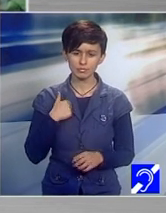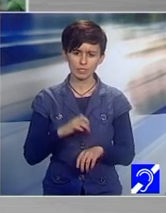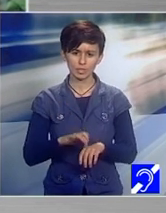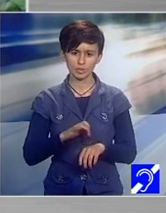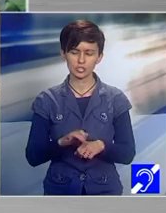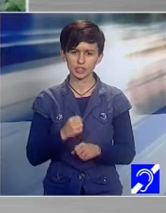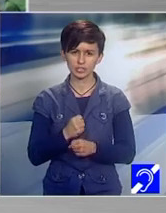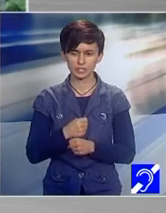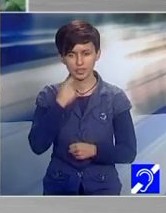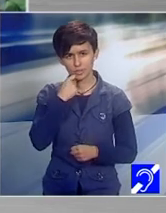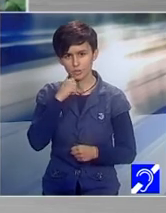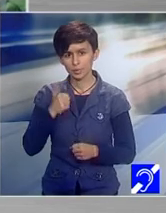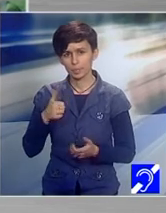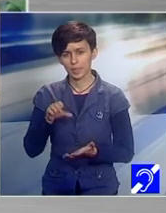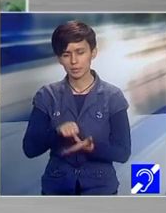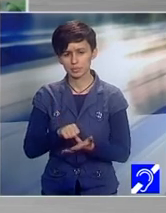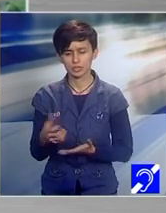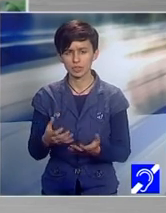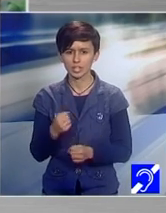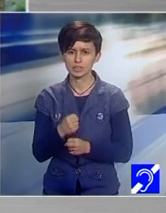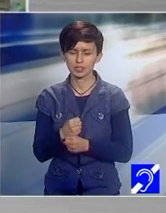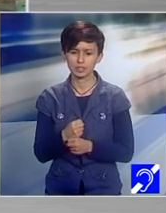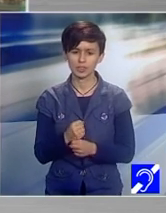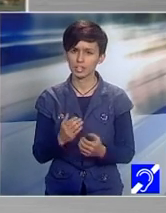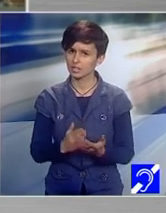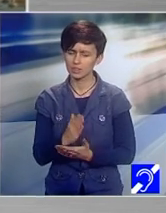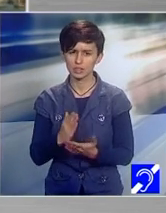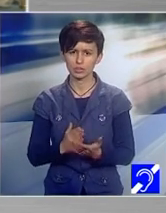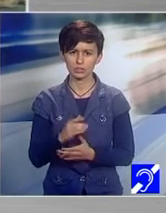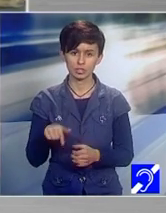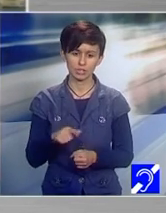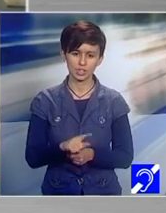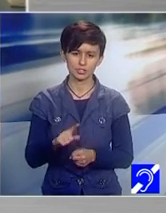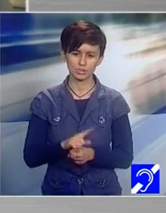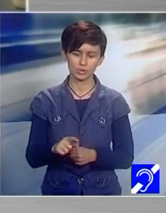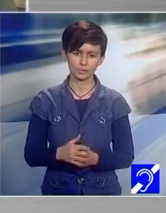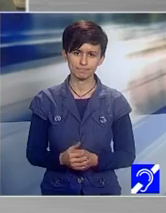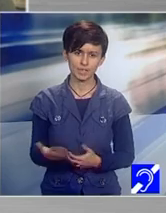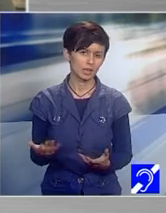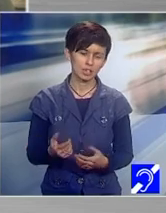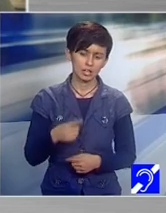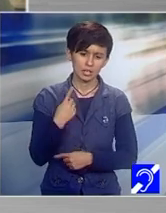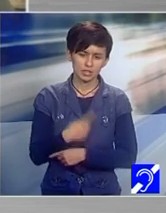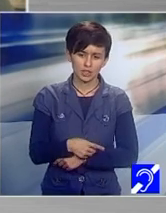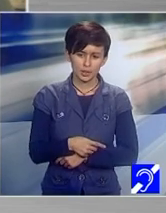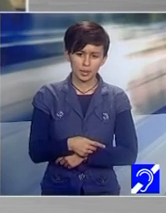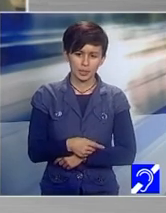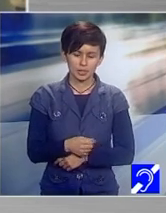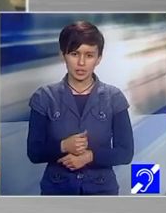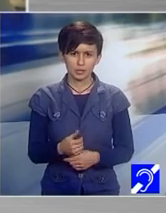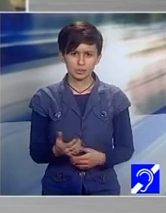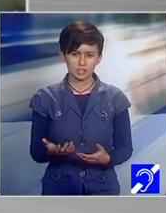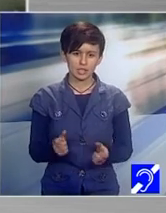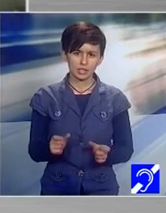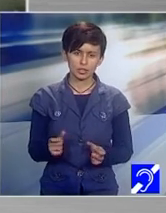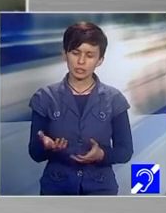centru în care să se facă în mod constant în țară la noi acest lucru. Care este obstacolul pentru care nu putem face? Banii.